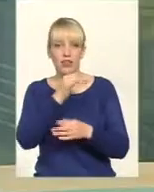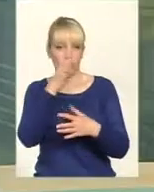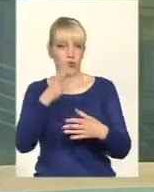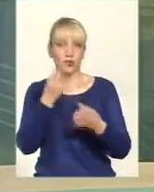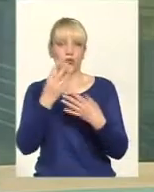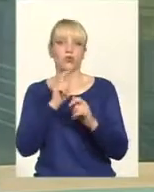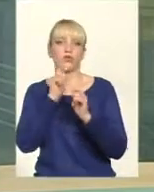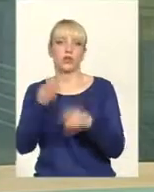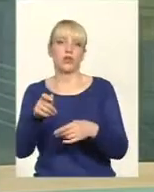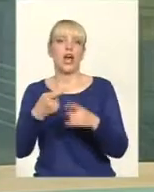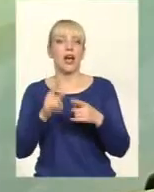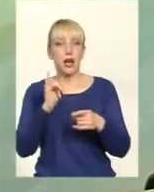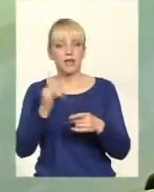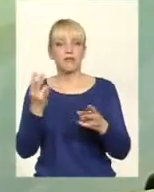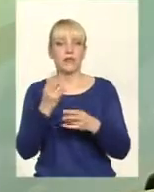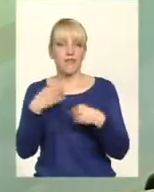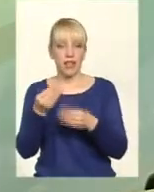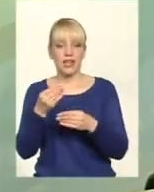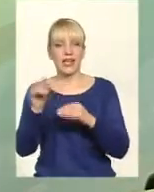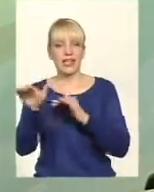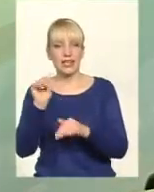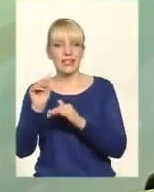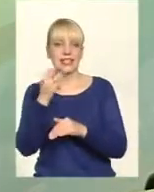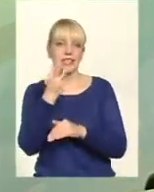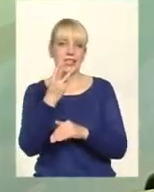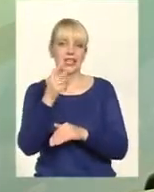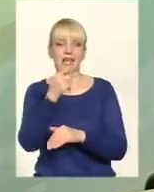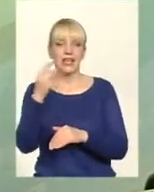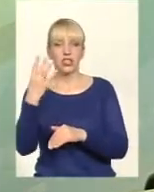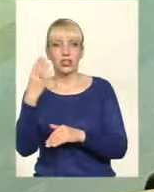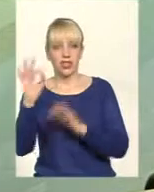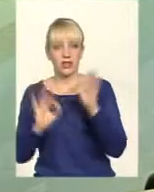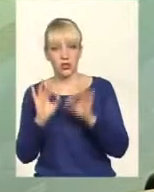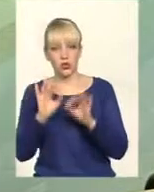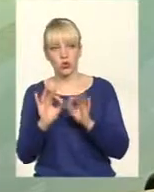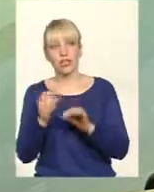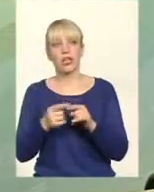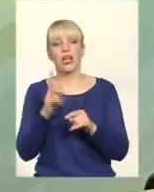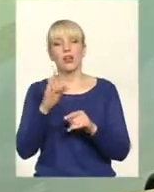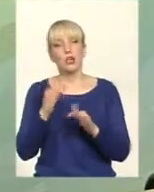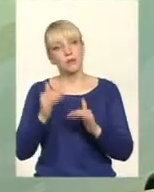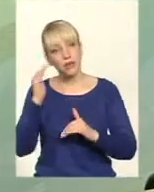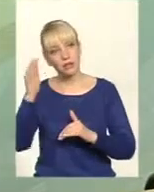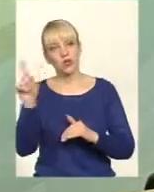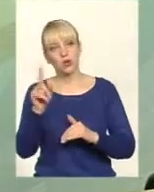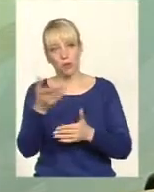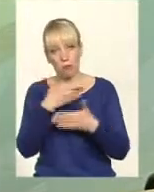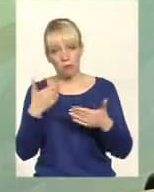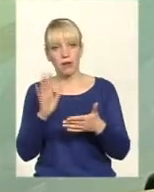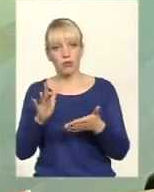нам кредит під маленькі там 4-3%, 3-4%, але вони давали кредит з перспективою, що ми